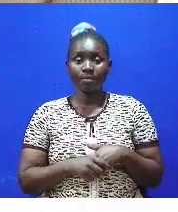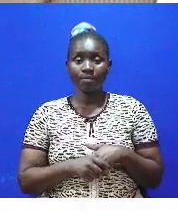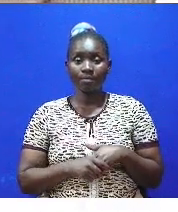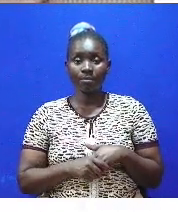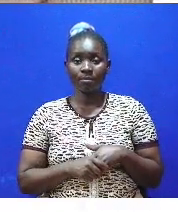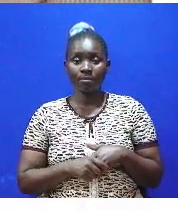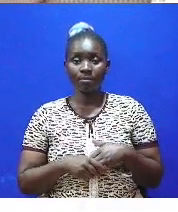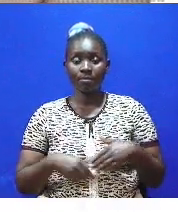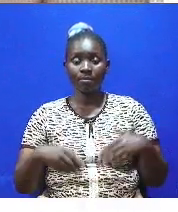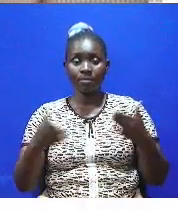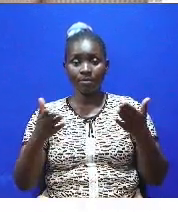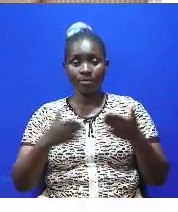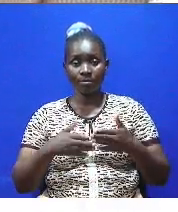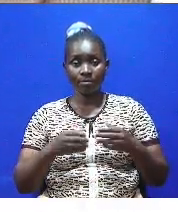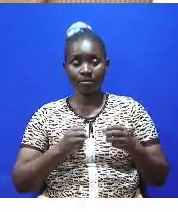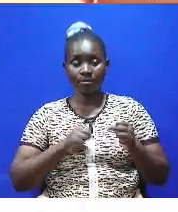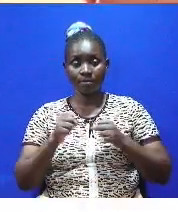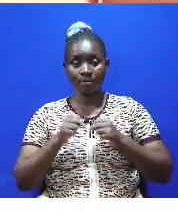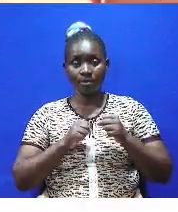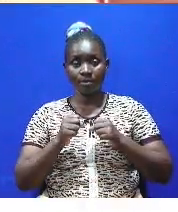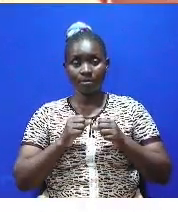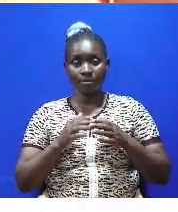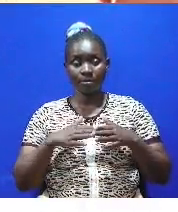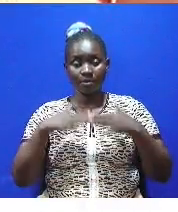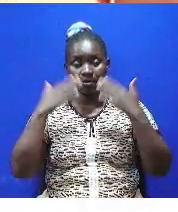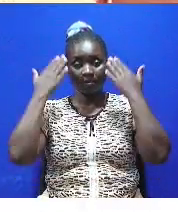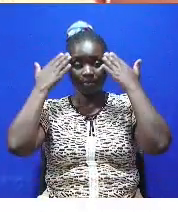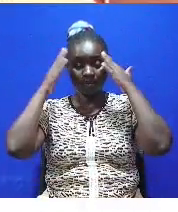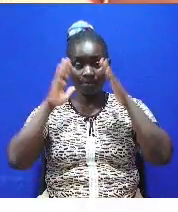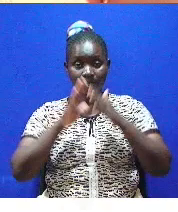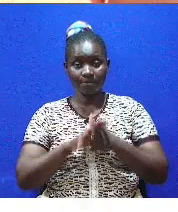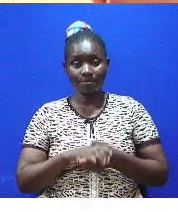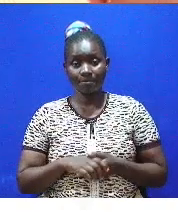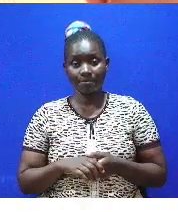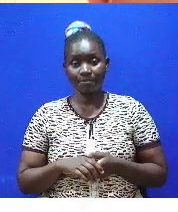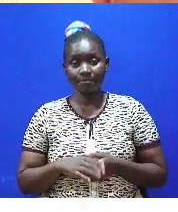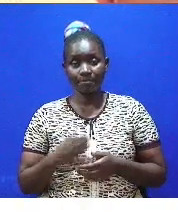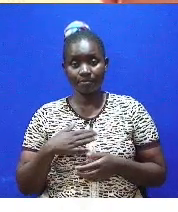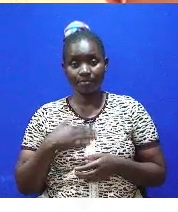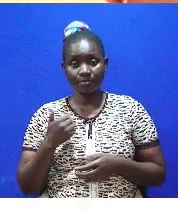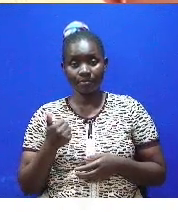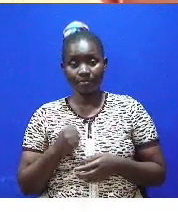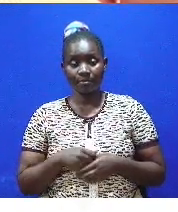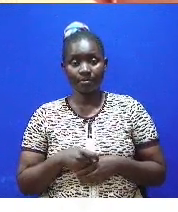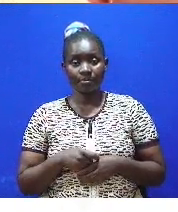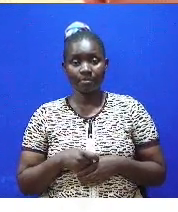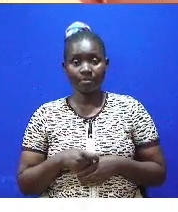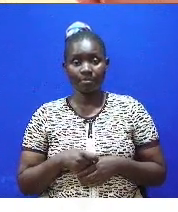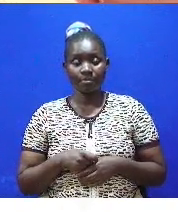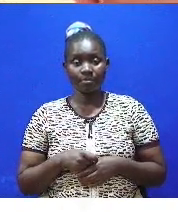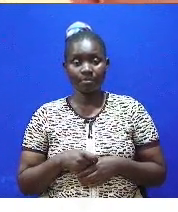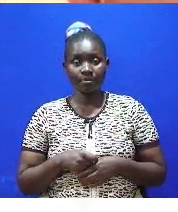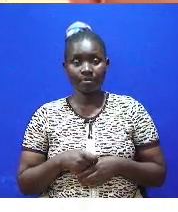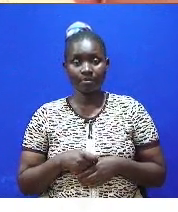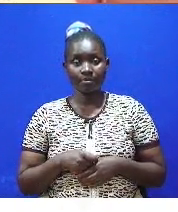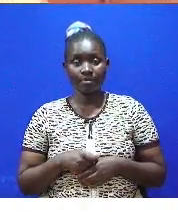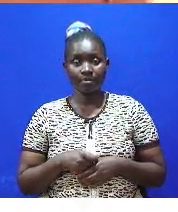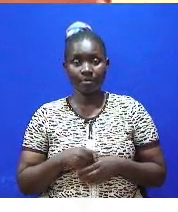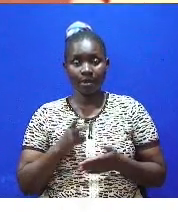tuletera, chisegi, tutalia wea. Na mabati ya haya, yona achete yuri seringa kabayasi. Tinda